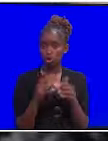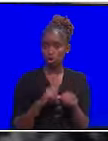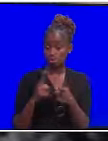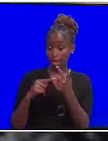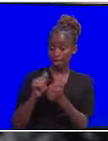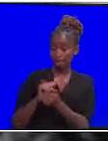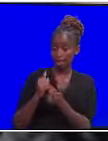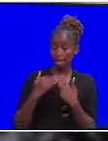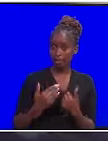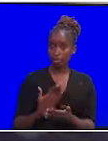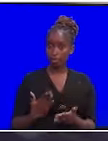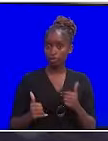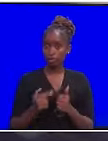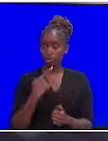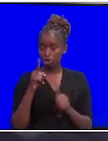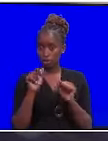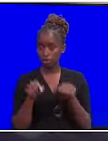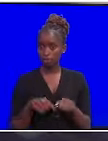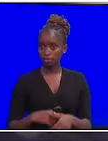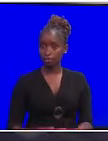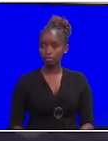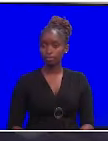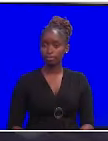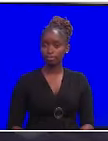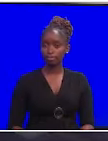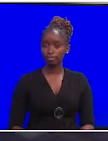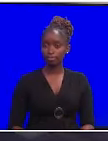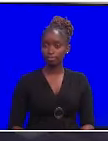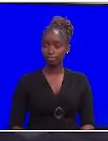I have something substantive to tell you. Ingine kwa ni kwamba